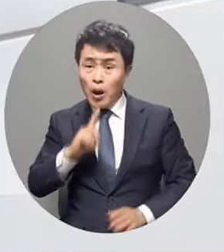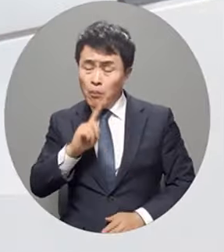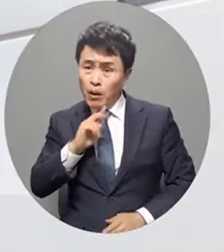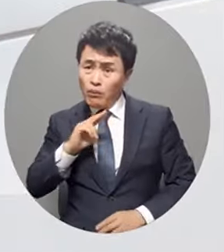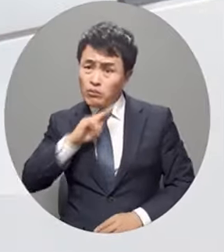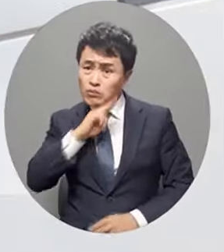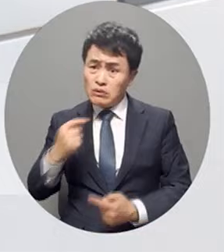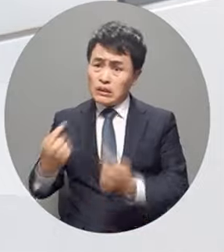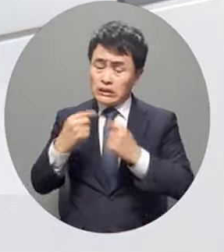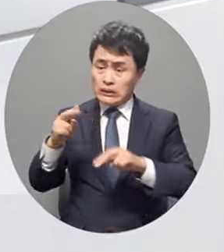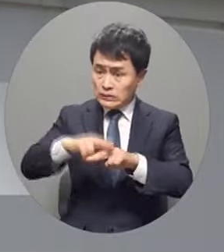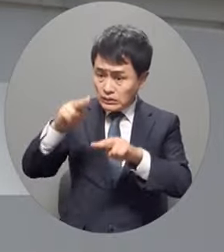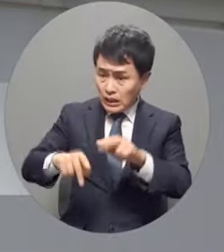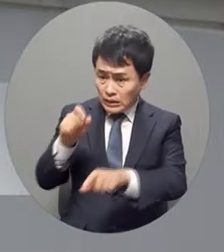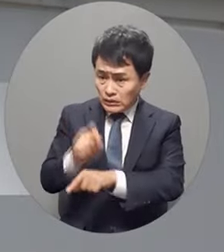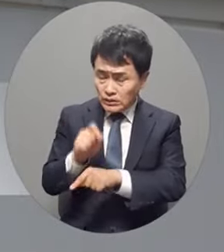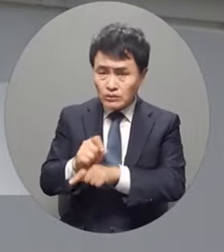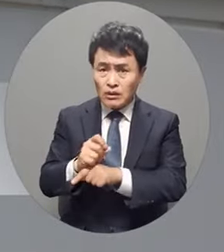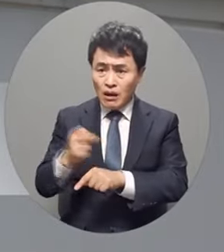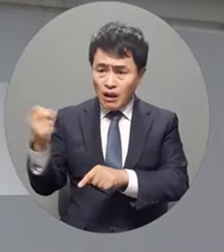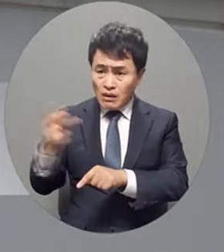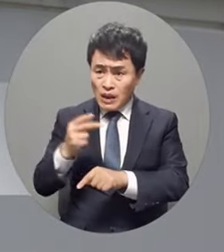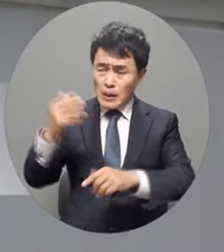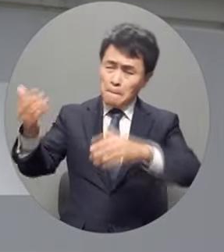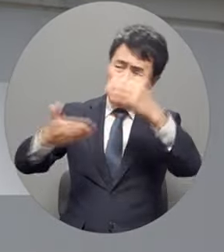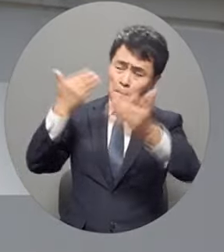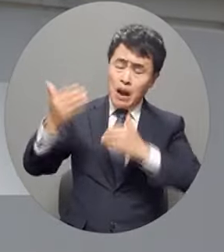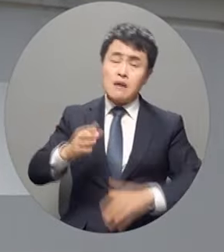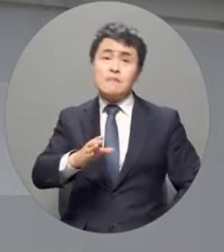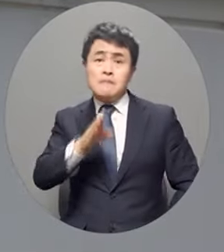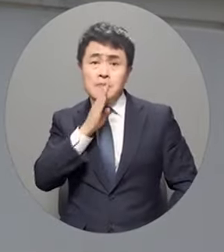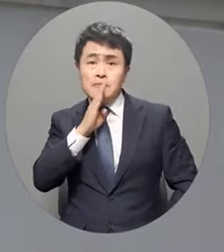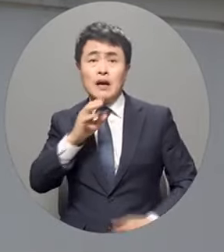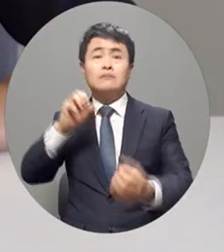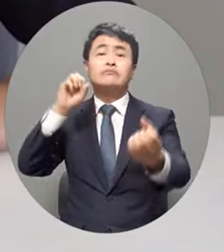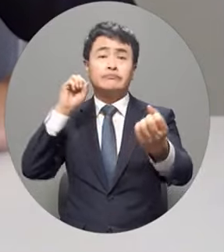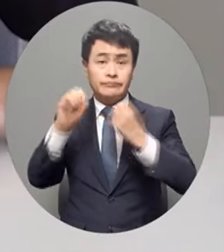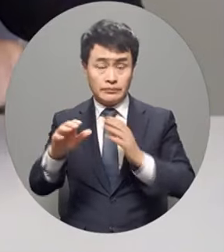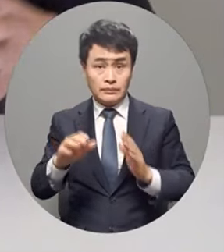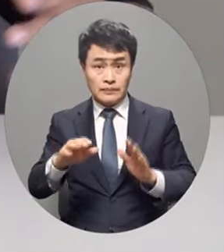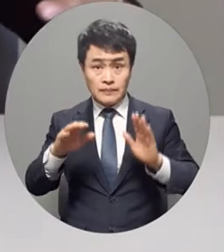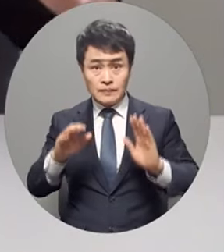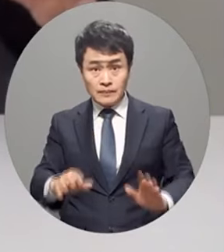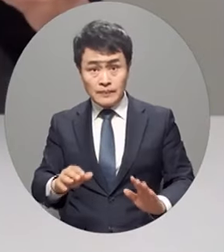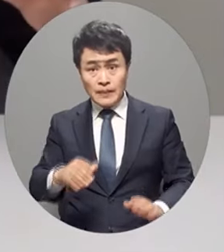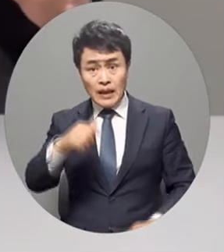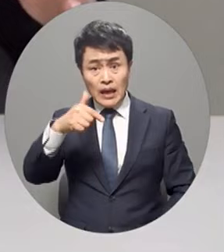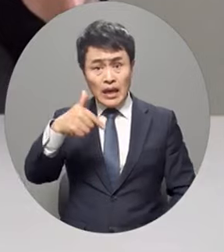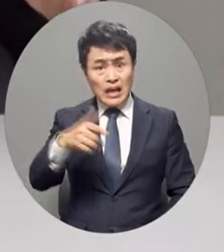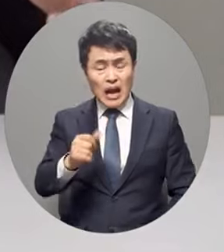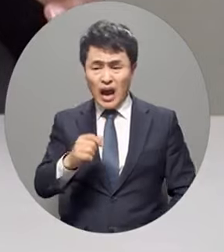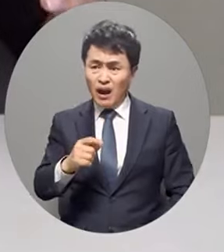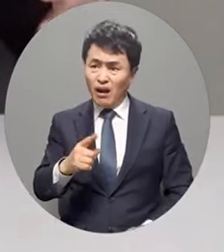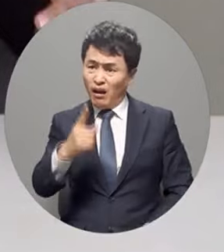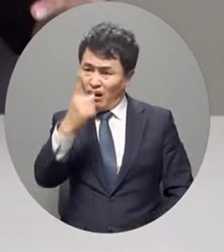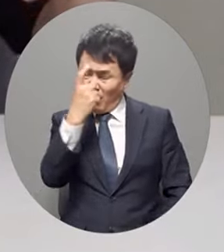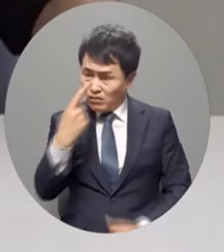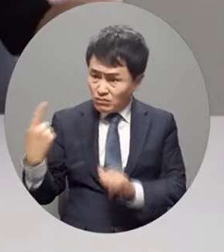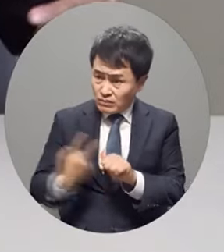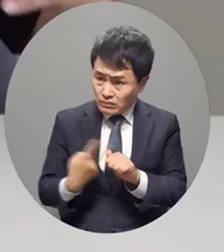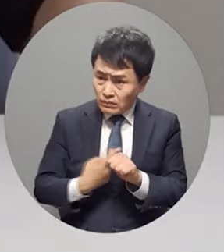제기했던 퇴사 직원은 거듭 포은 사실이라고 재 했 반명 강씨는 억측과 비방이